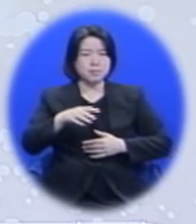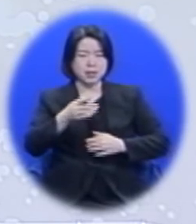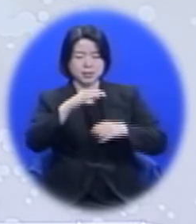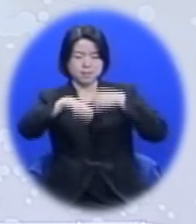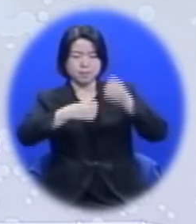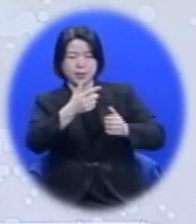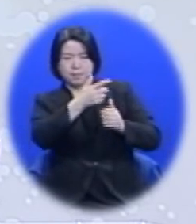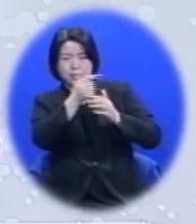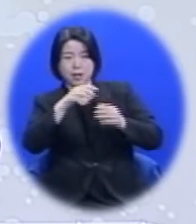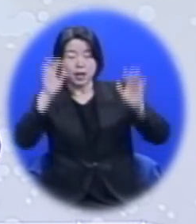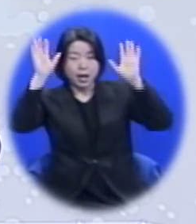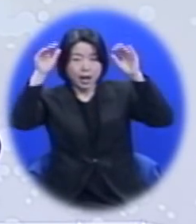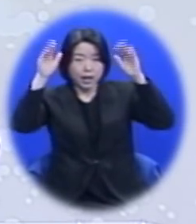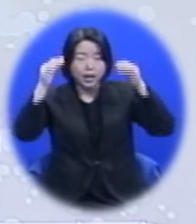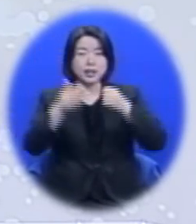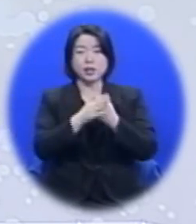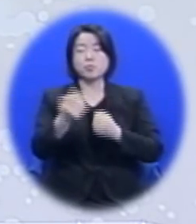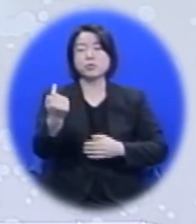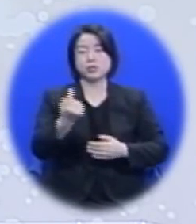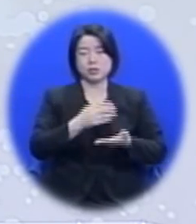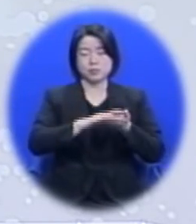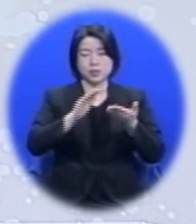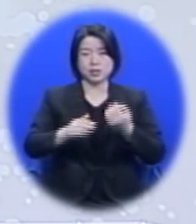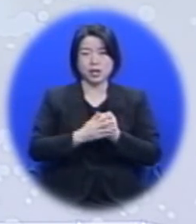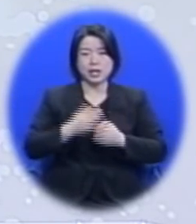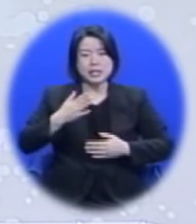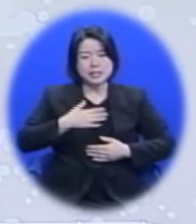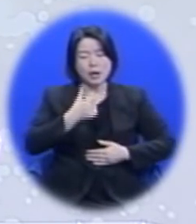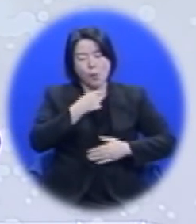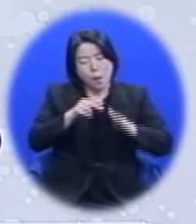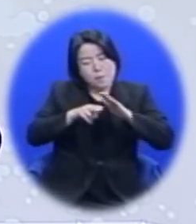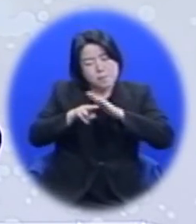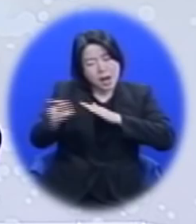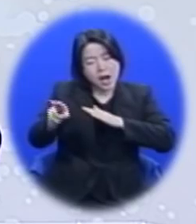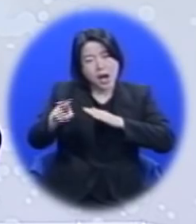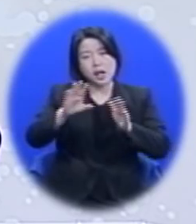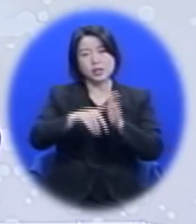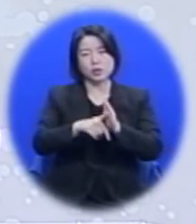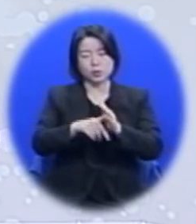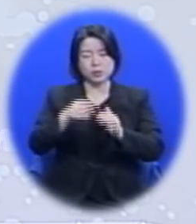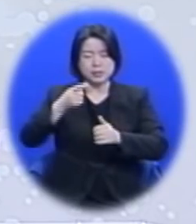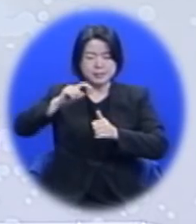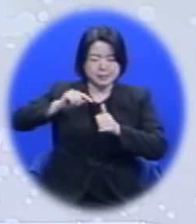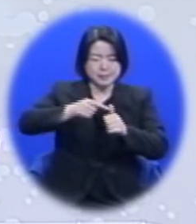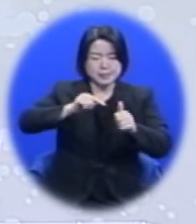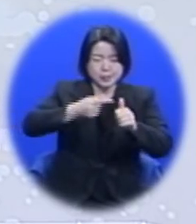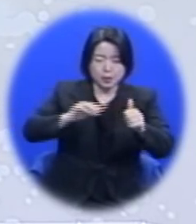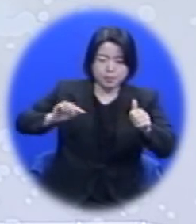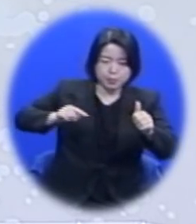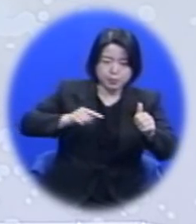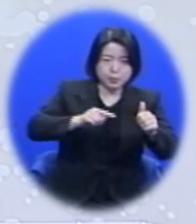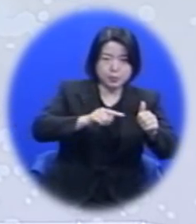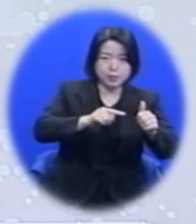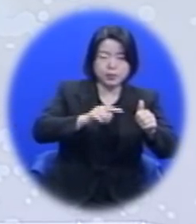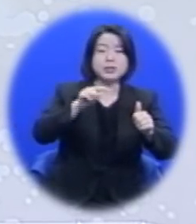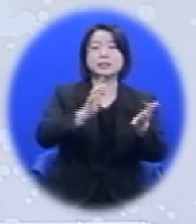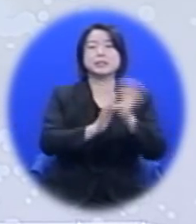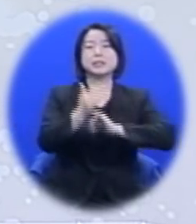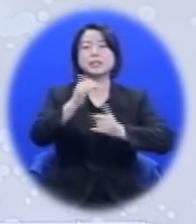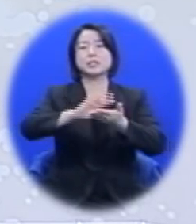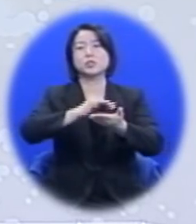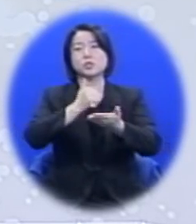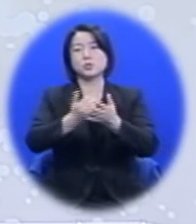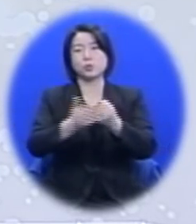즉 제가 원하는 길로 가고자 도망할 때조차도 끈질기게 저를 쫓아오신 예수 그리스도 그분 때문인